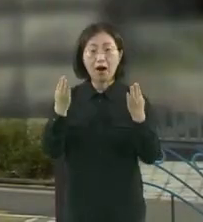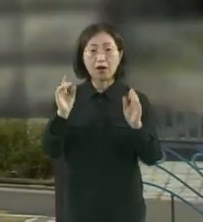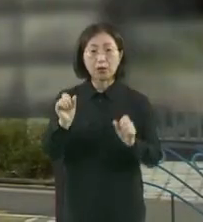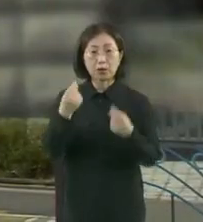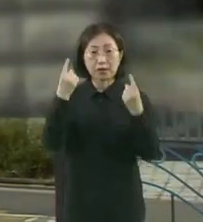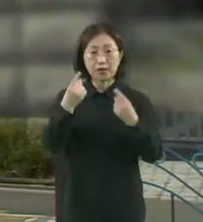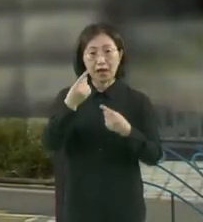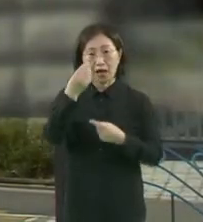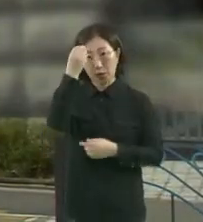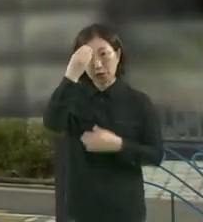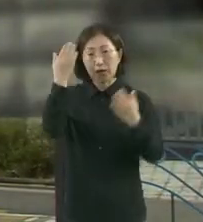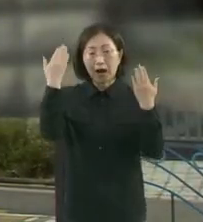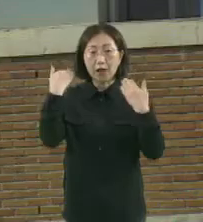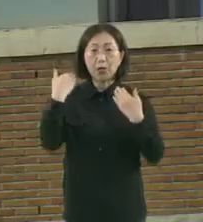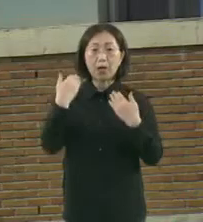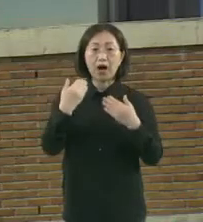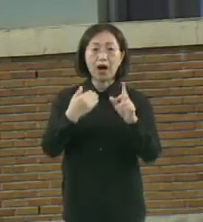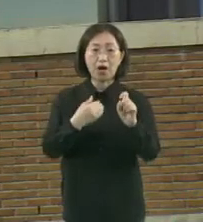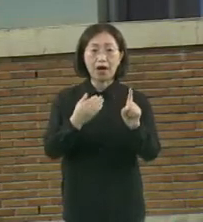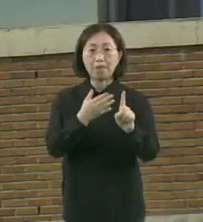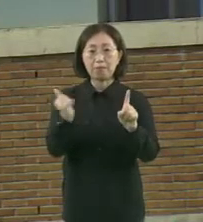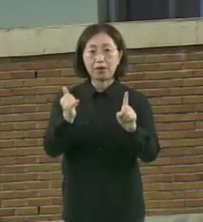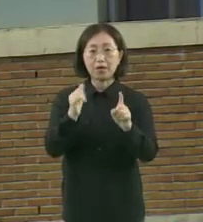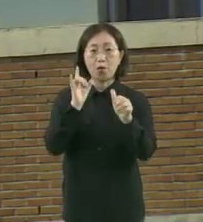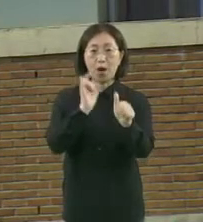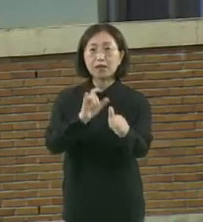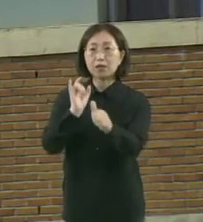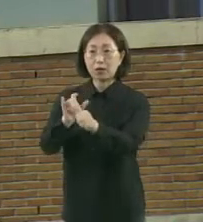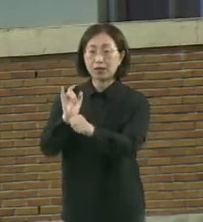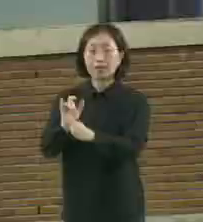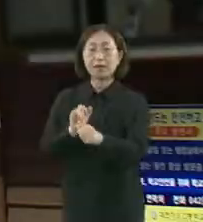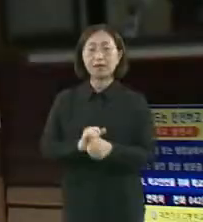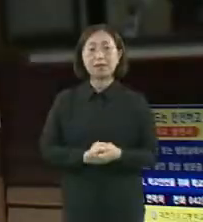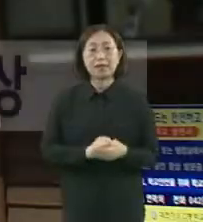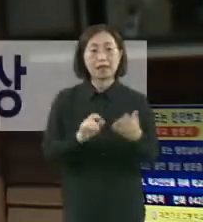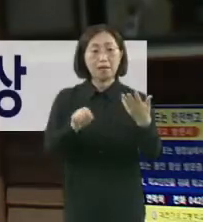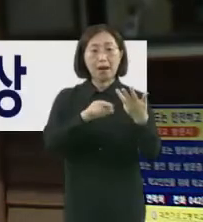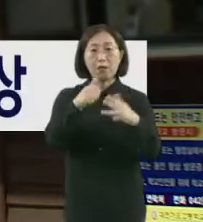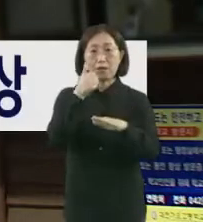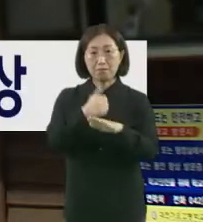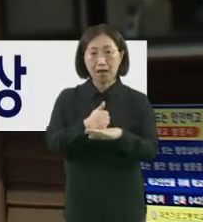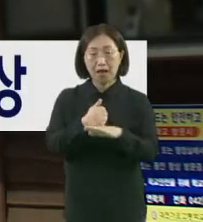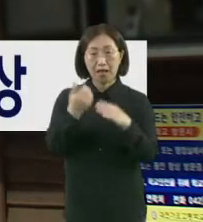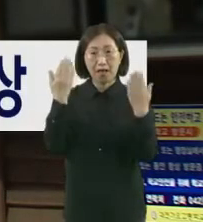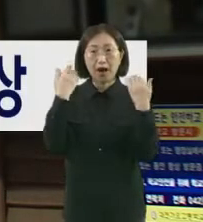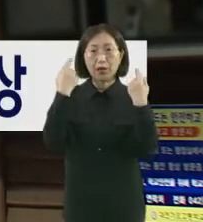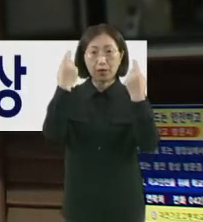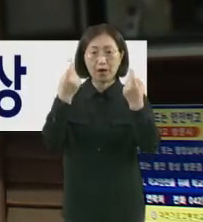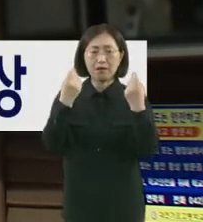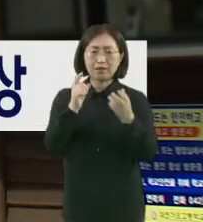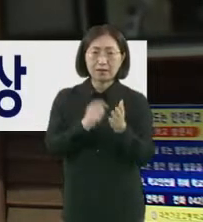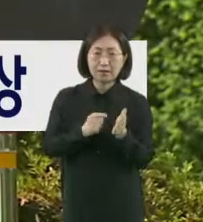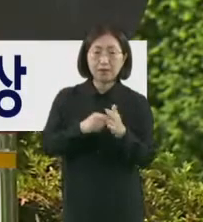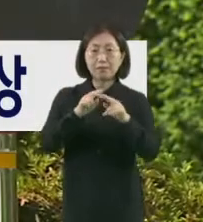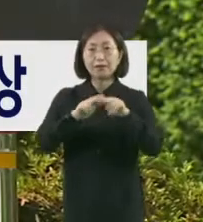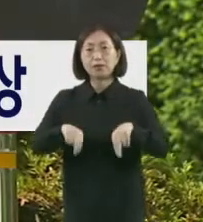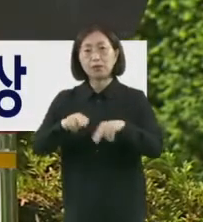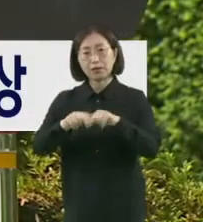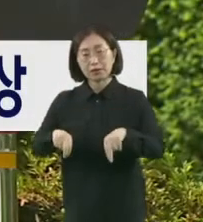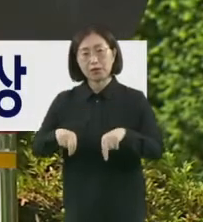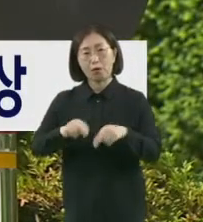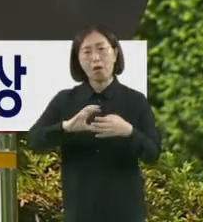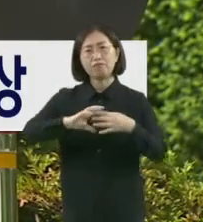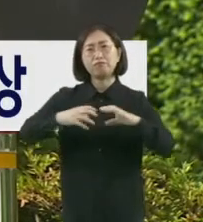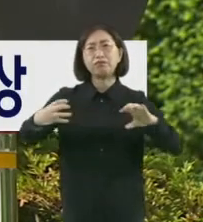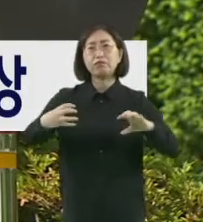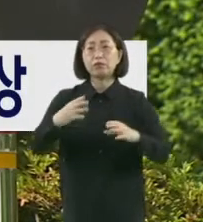한 고등학교에서 재학생 11명이 확진 판정을 받고 이달 말 예정된 수학여행을 긴급 취소하는 등 학사 운영에